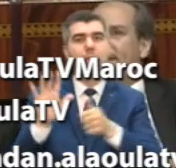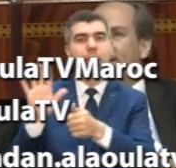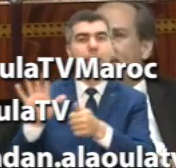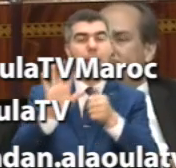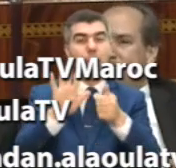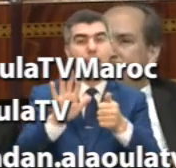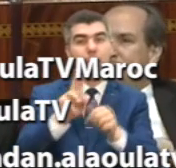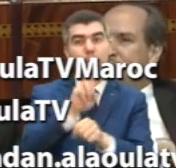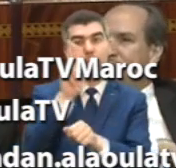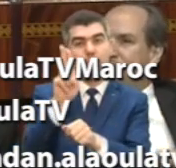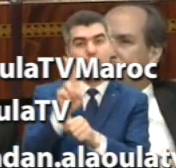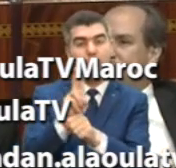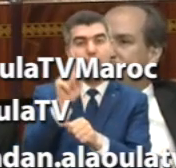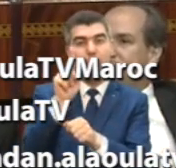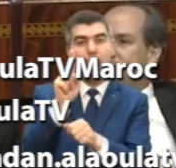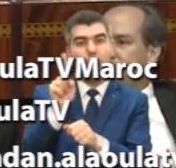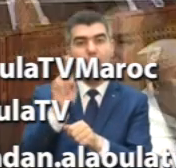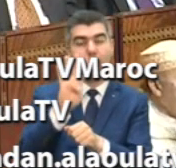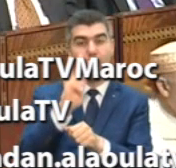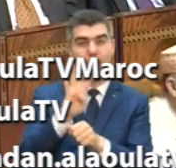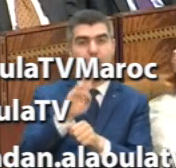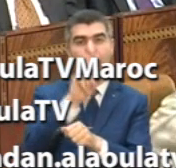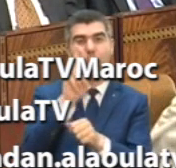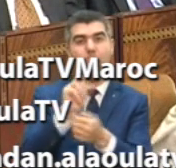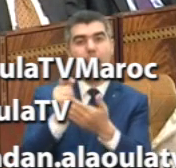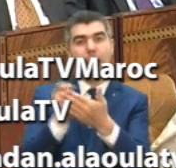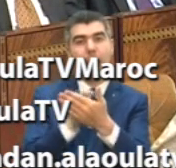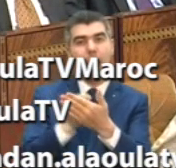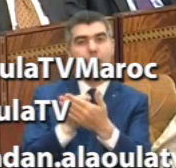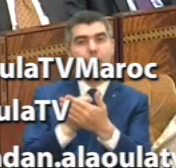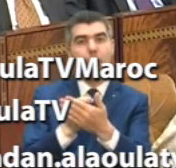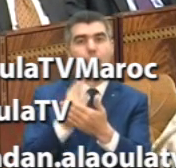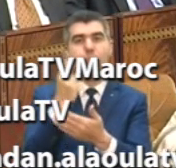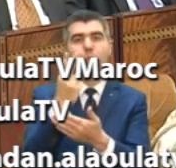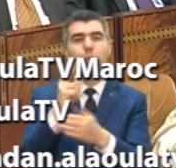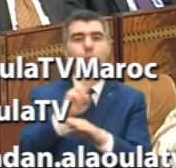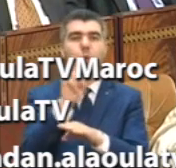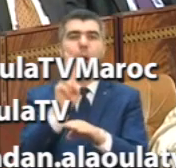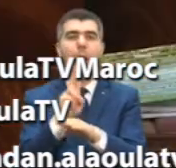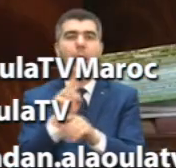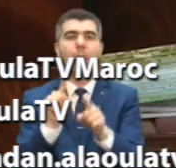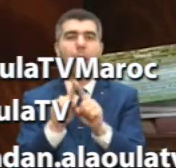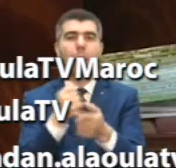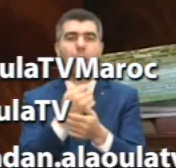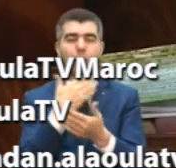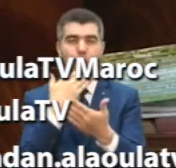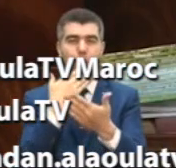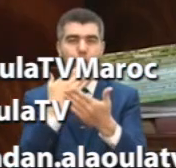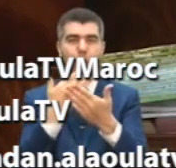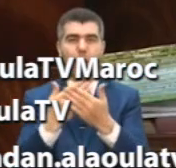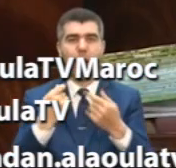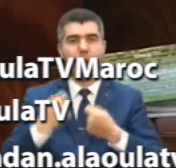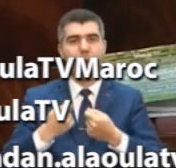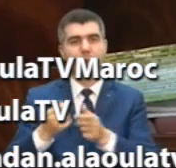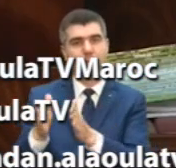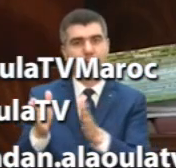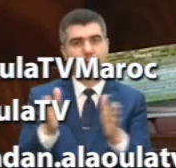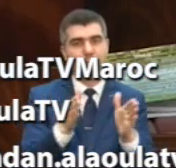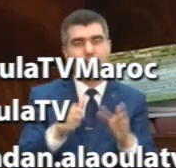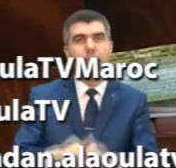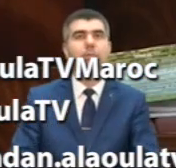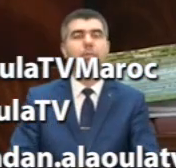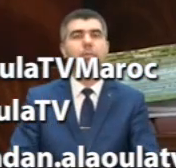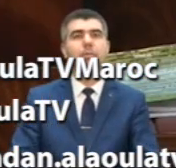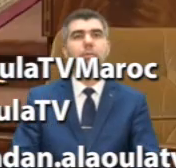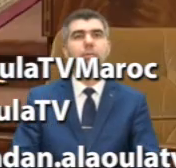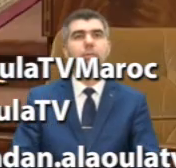سؤالا شفويا، 141 سؤالا كتابيا، تم سحب سؤالين كتابيين. شكرا للسيدة الرئيسة. شكرا